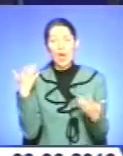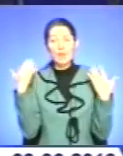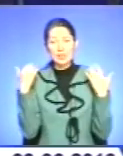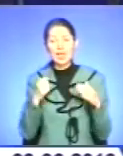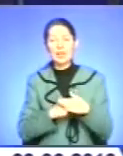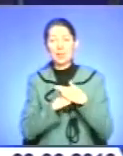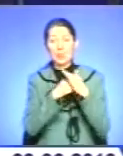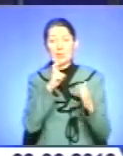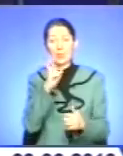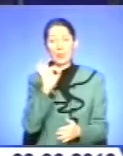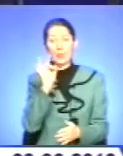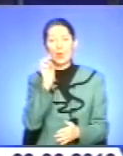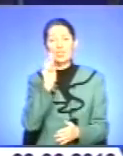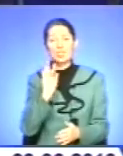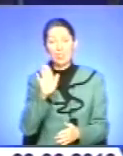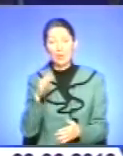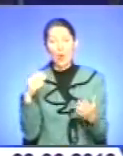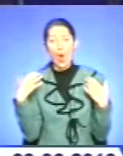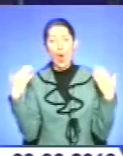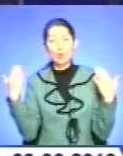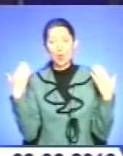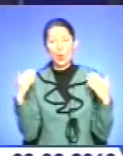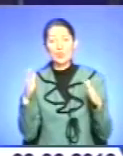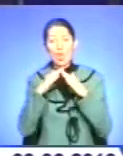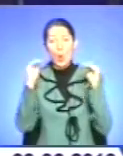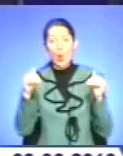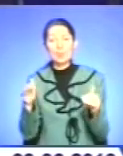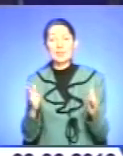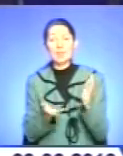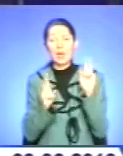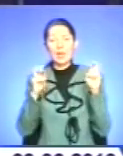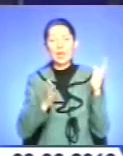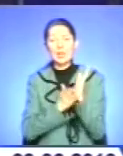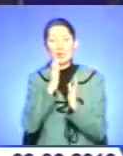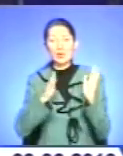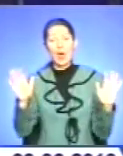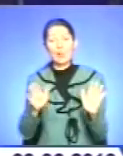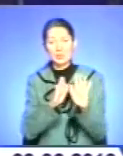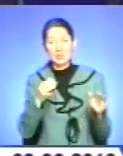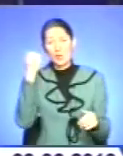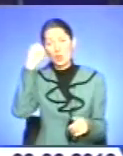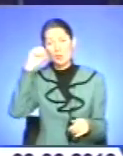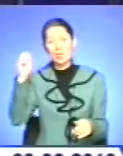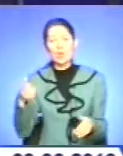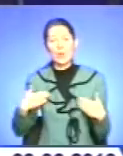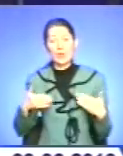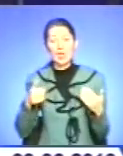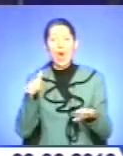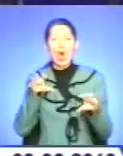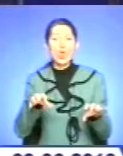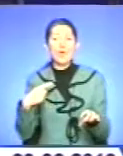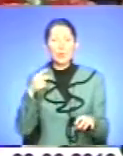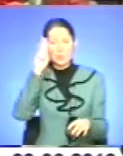базі Борщівського оздоровчого комплексу «Лісова пісня». Переможців привітав голова облдержадміністрації Валентин